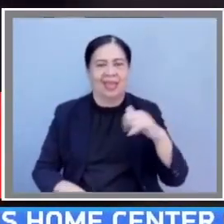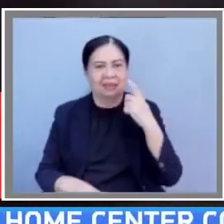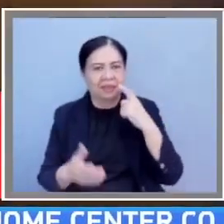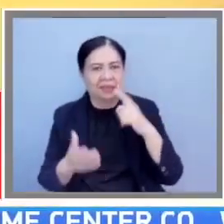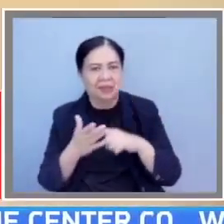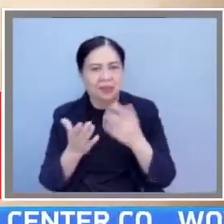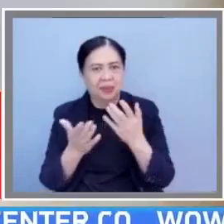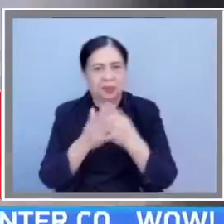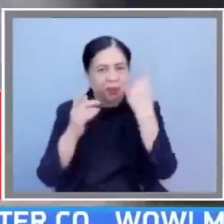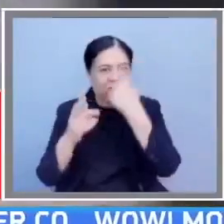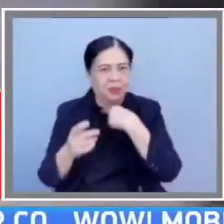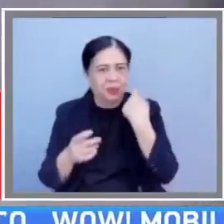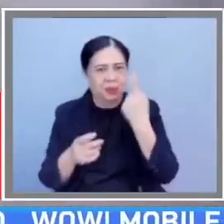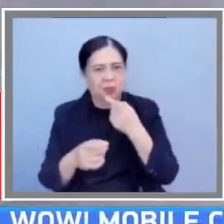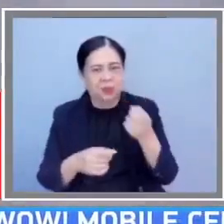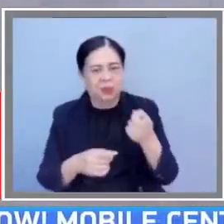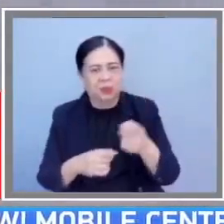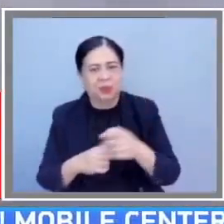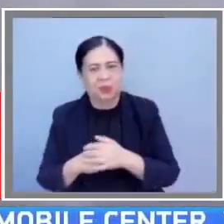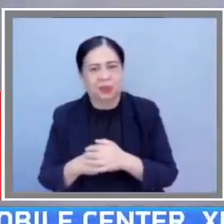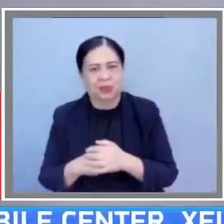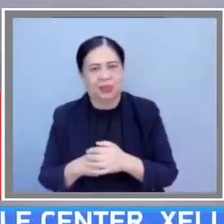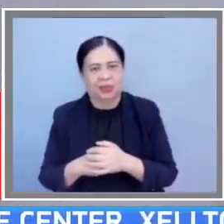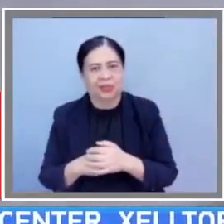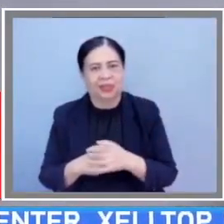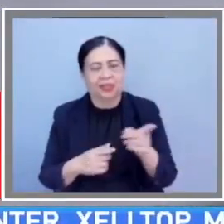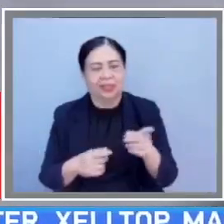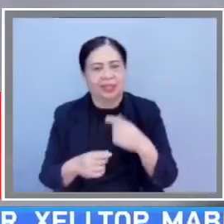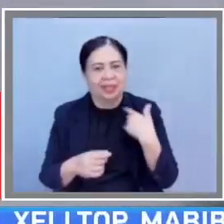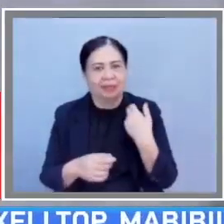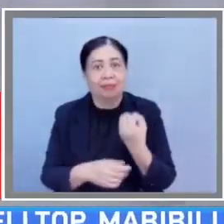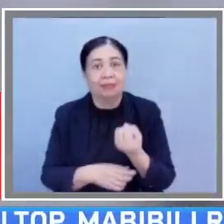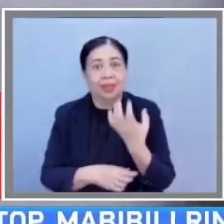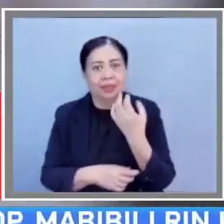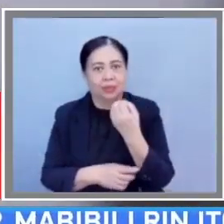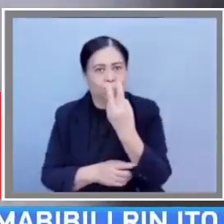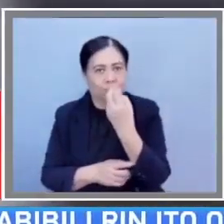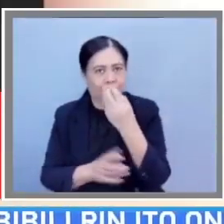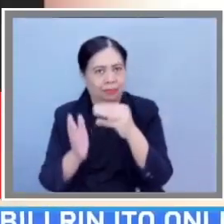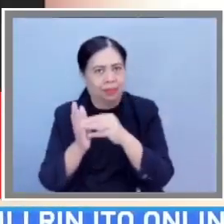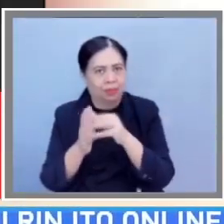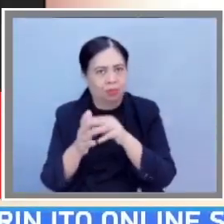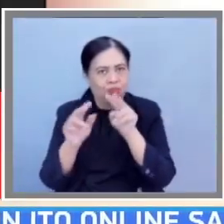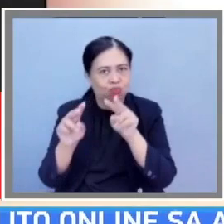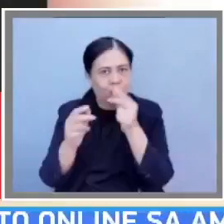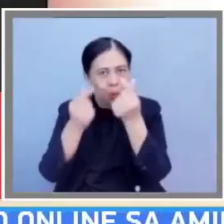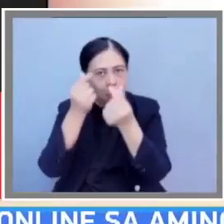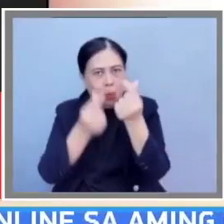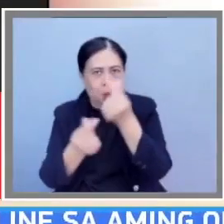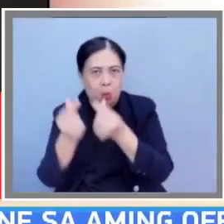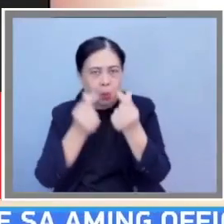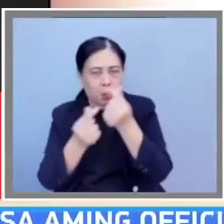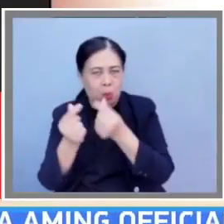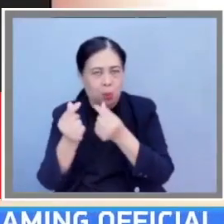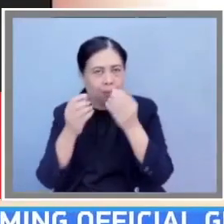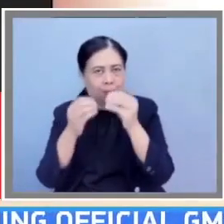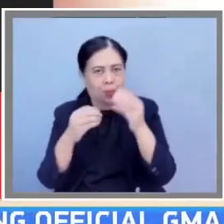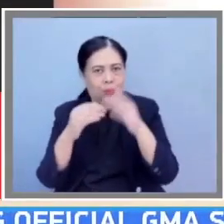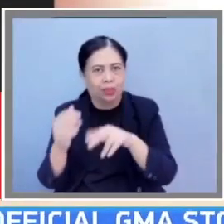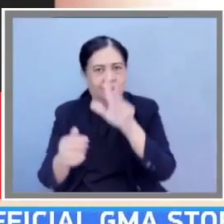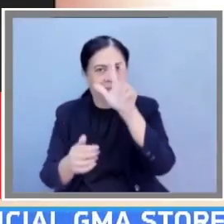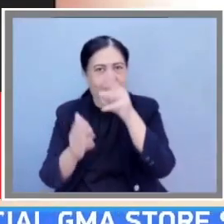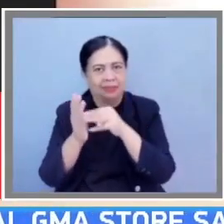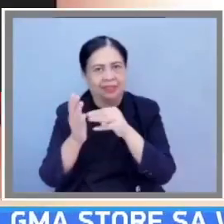ni Golden Macne. As of writing, may 12 million views na yan at pinusuan ng mahigit 3 million